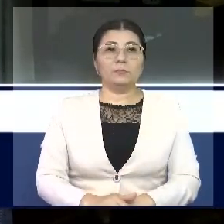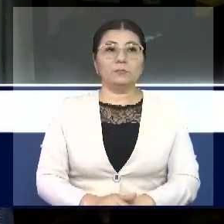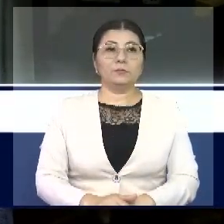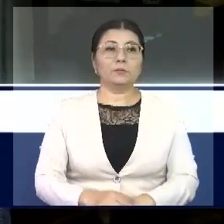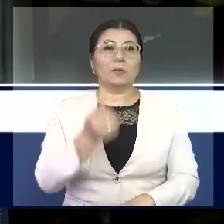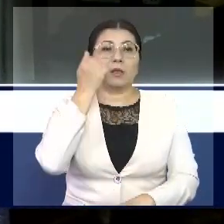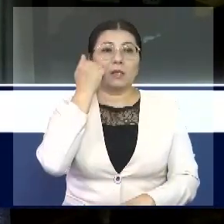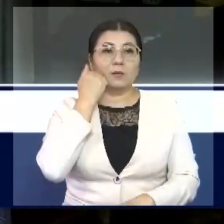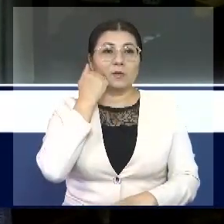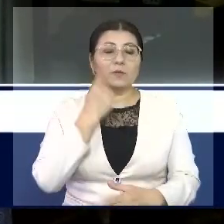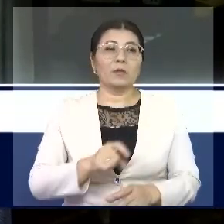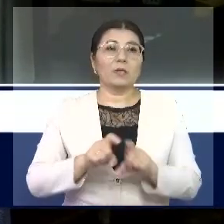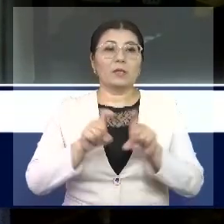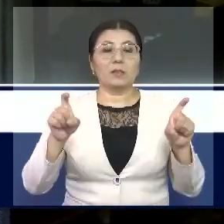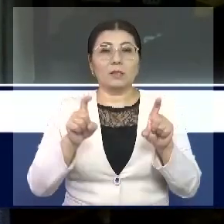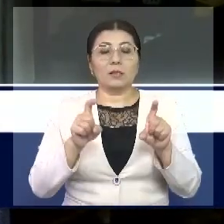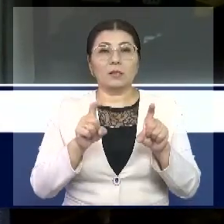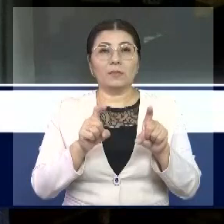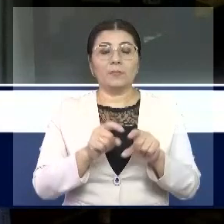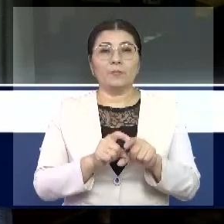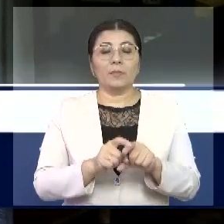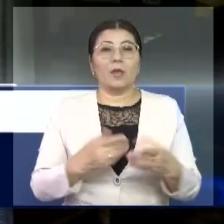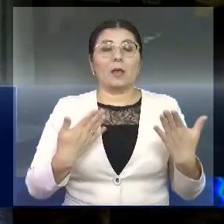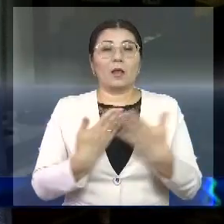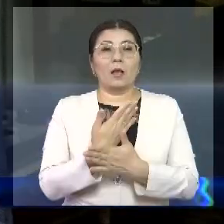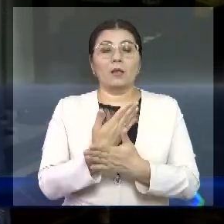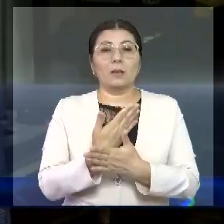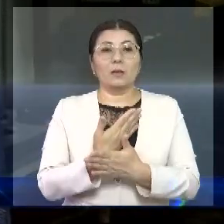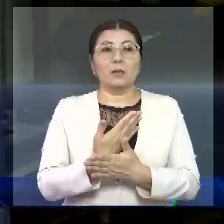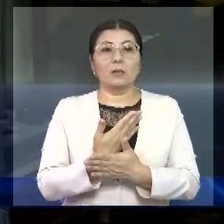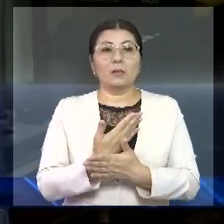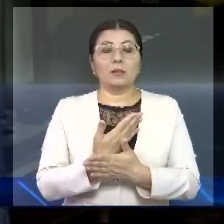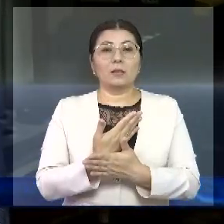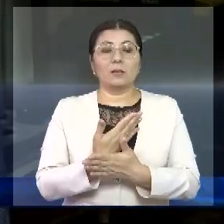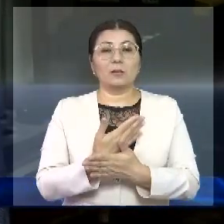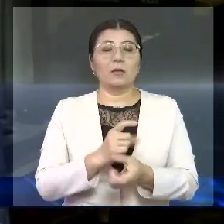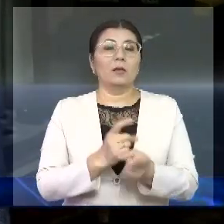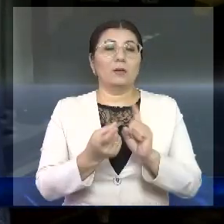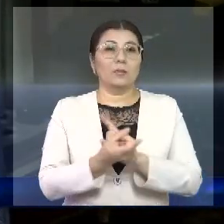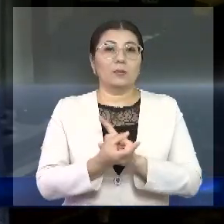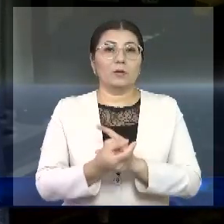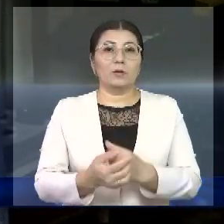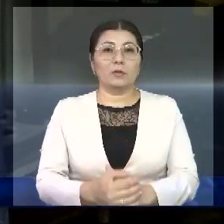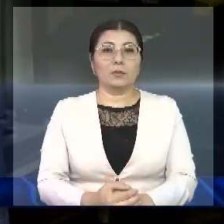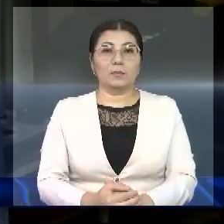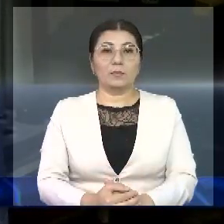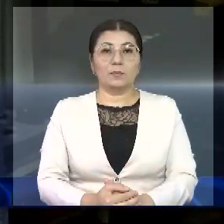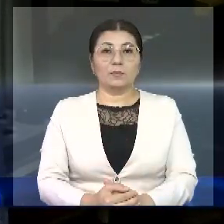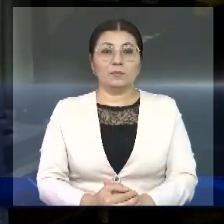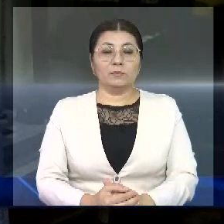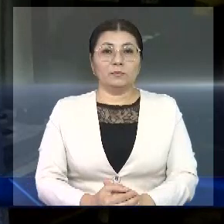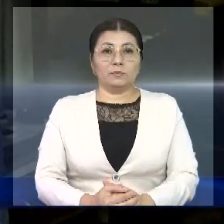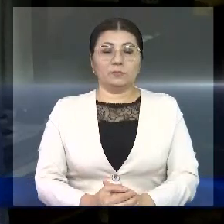тозығы жеткен кейбір ғимараттардың қайтадан жаңа бір кейіпке еніп